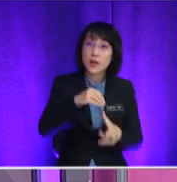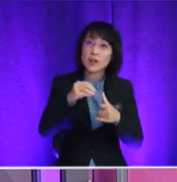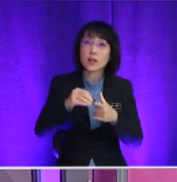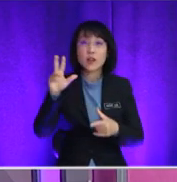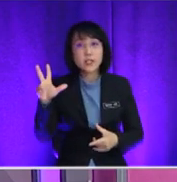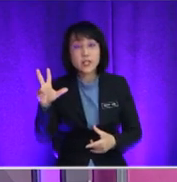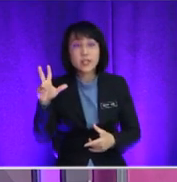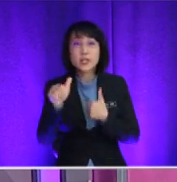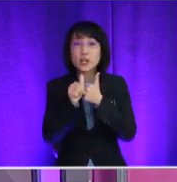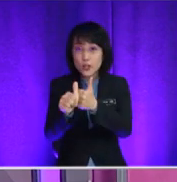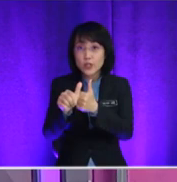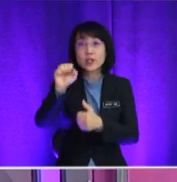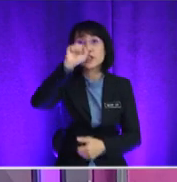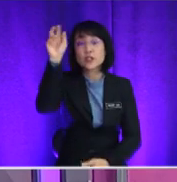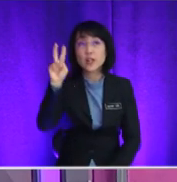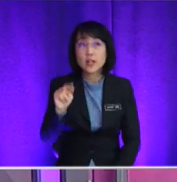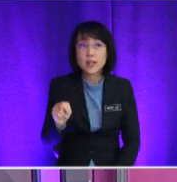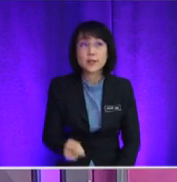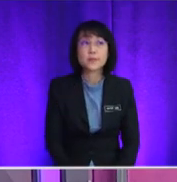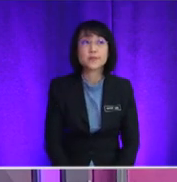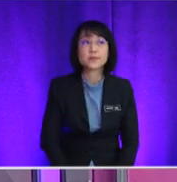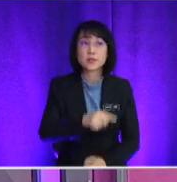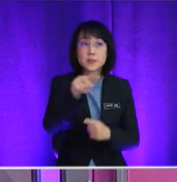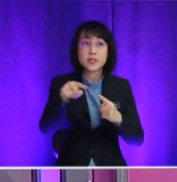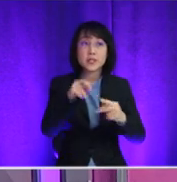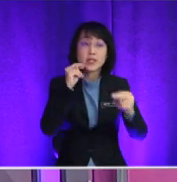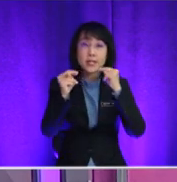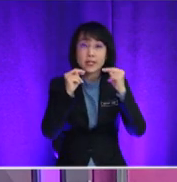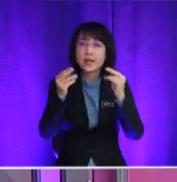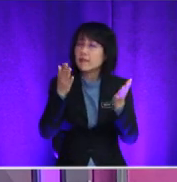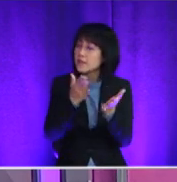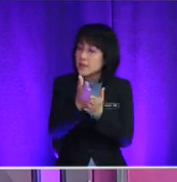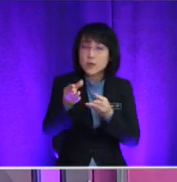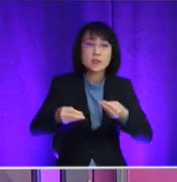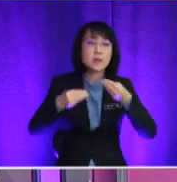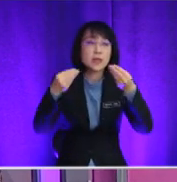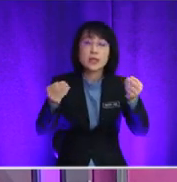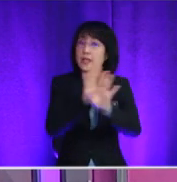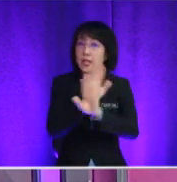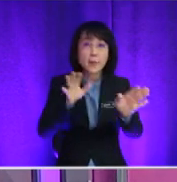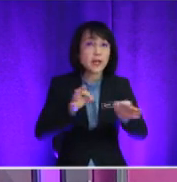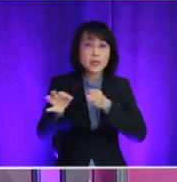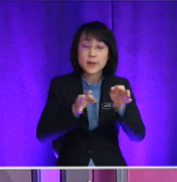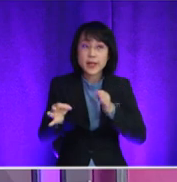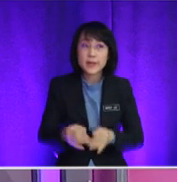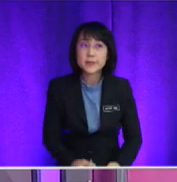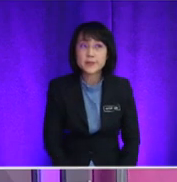kemudian bila nyatu kan maksudnya kita terus titip bagi jawaban macet tadi aja indikator Nyatakan tiga